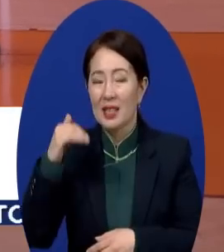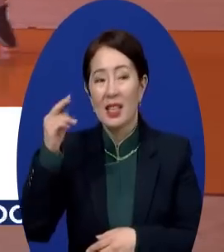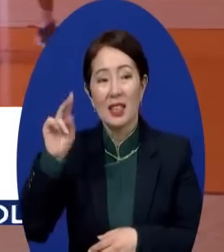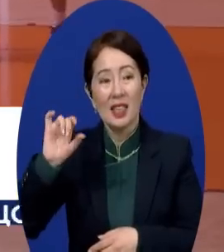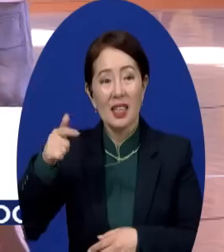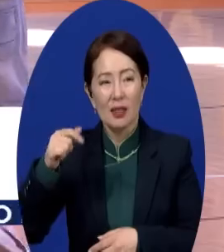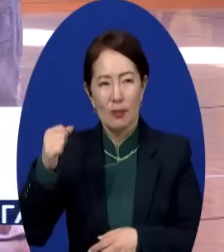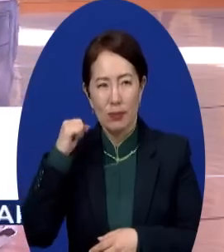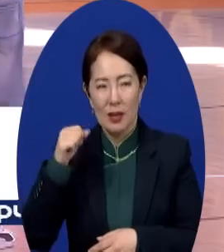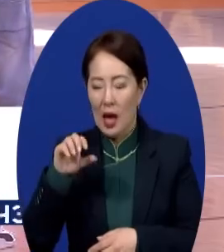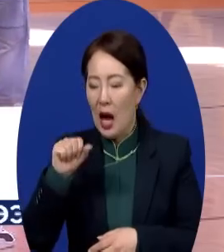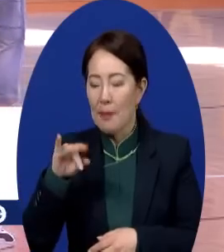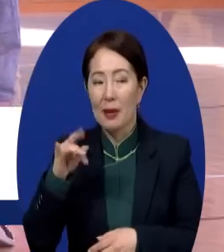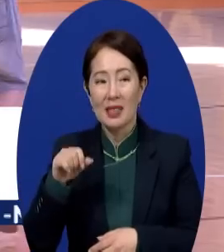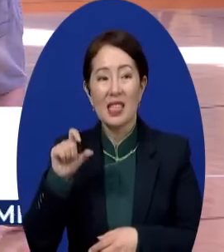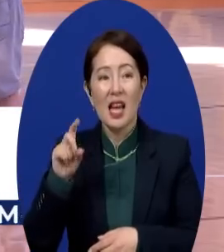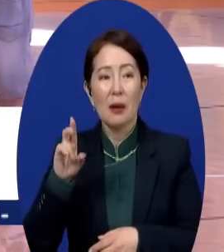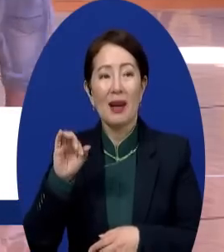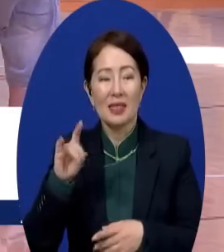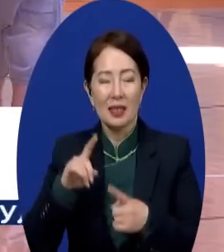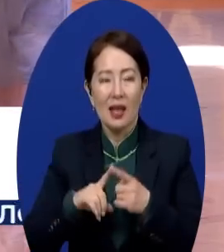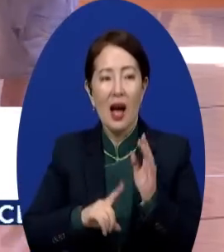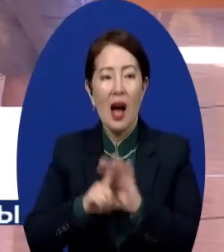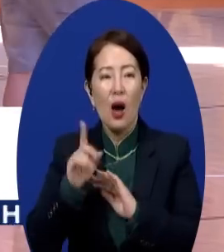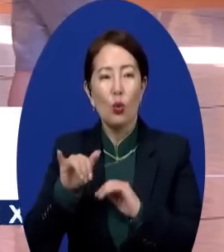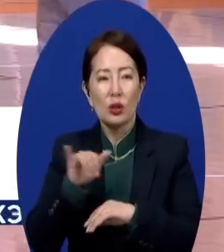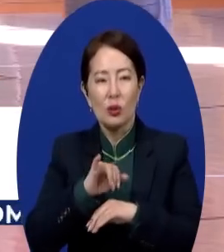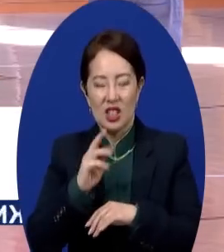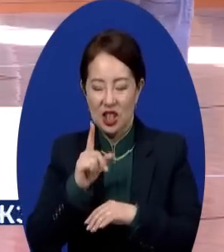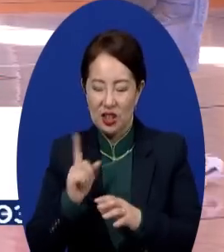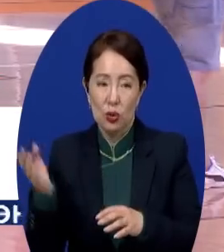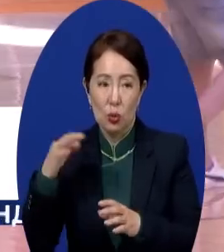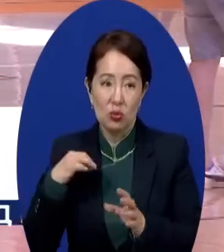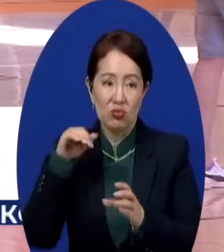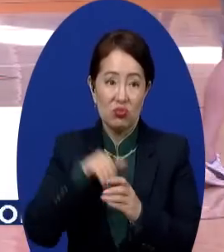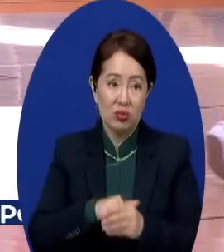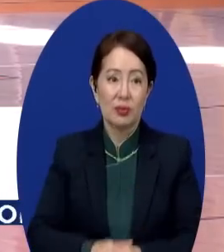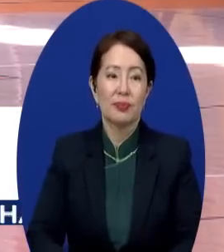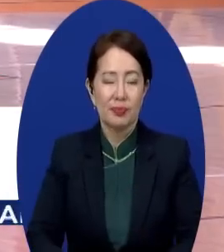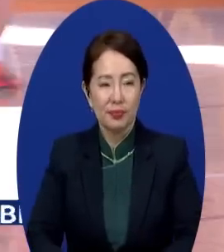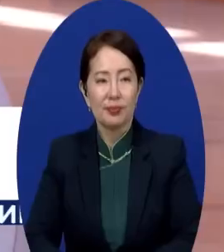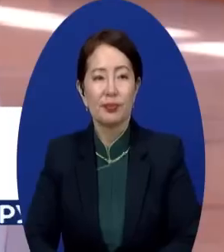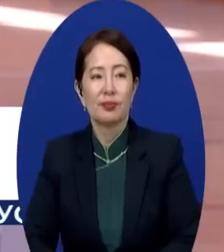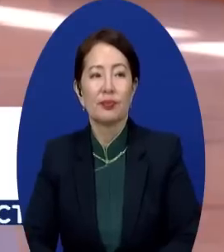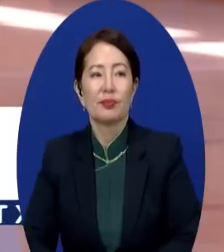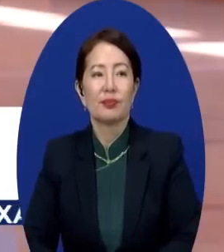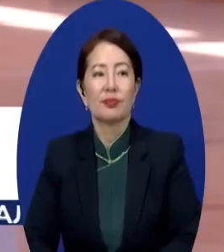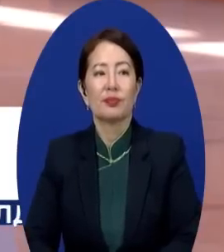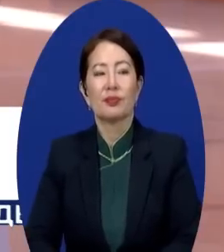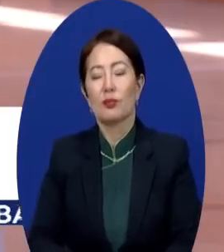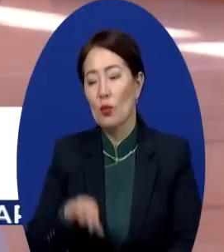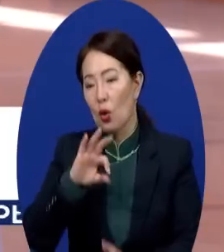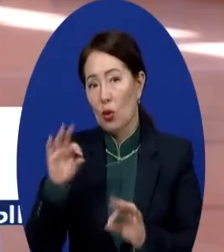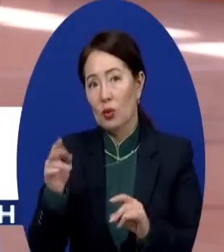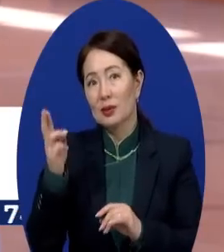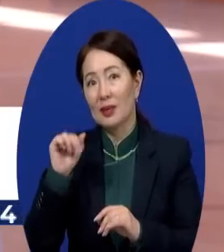залуу тоглогчдын нэг Амар Баясгалангийн Инх Баясгалан анхудаа улсынхаа шиг шоугт дуудагдаад байгаа юм а. Өөр дасгалжуулагчийн удирдлагын